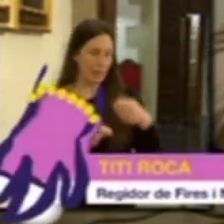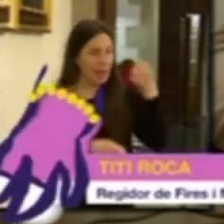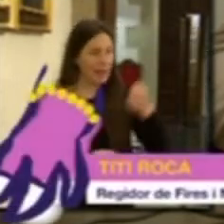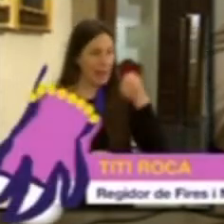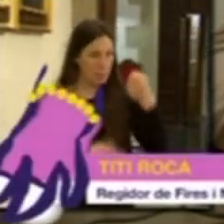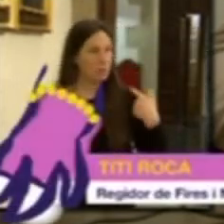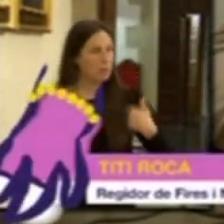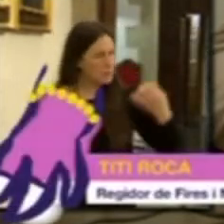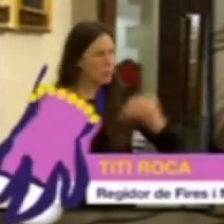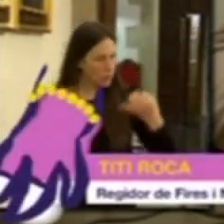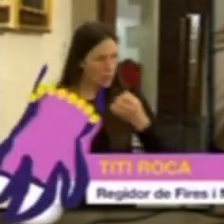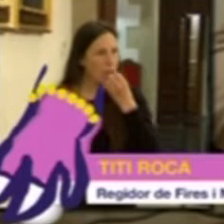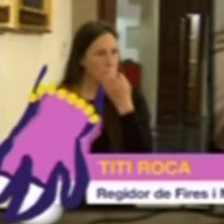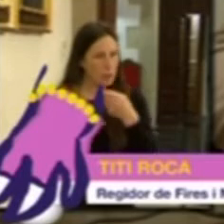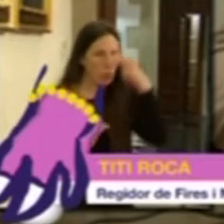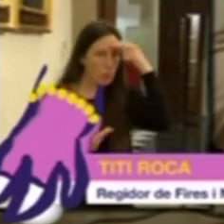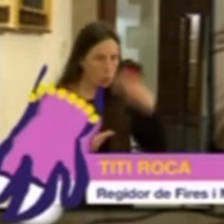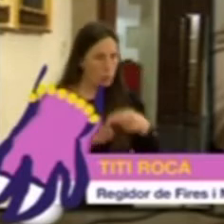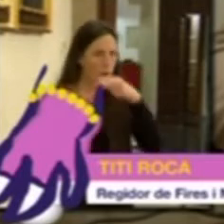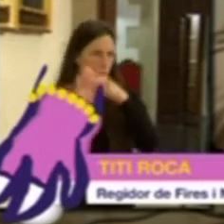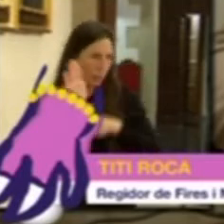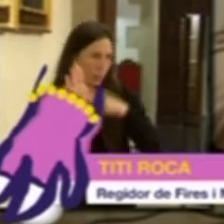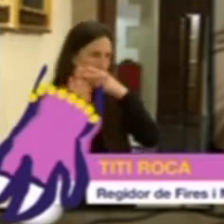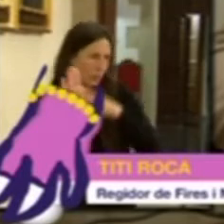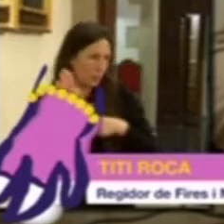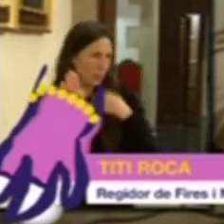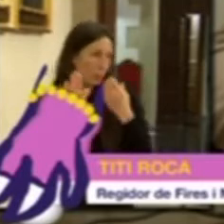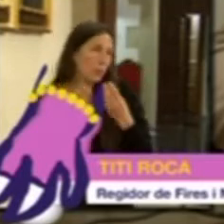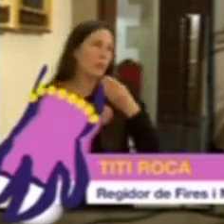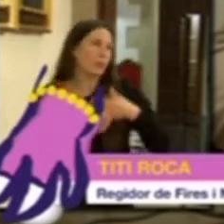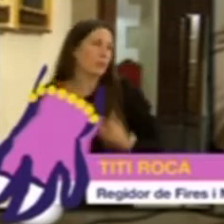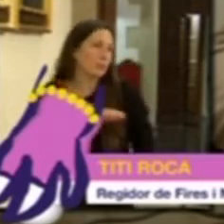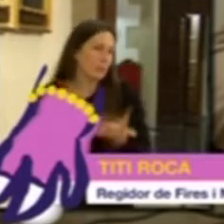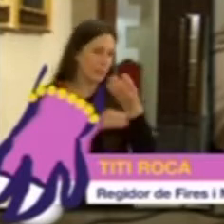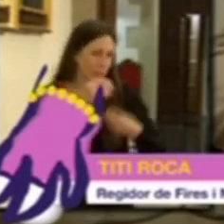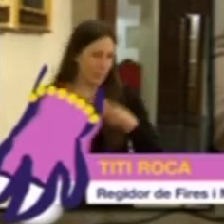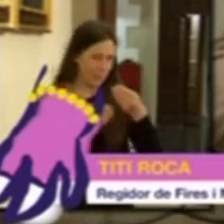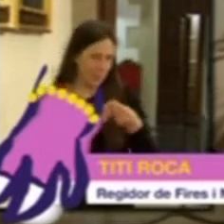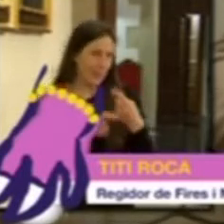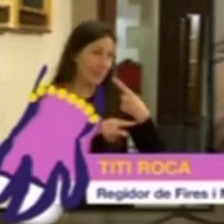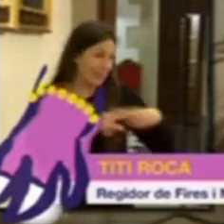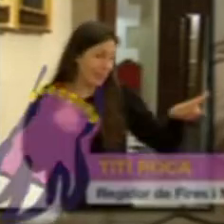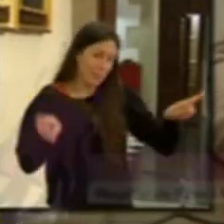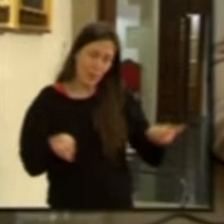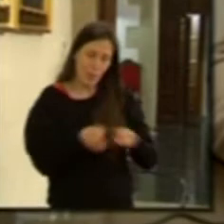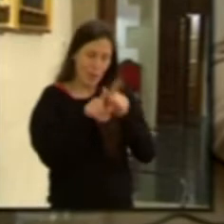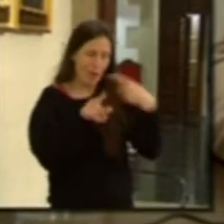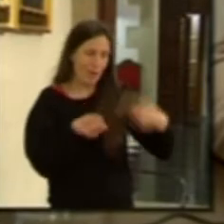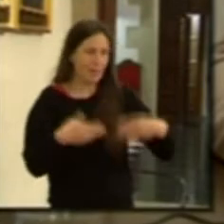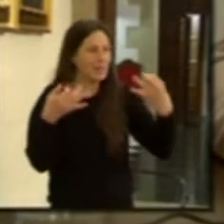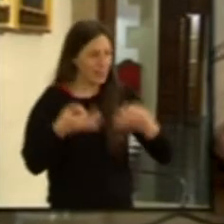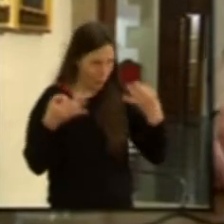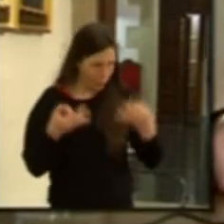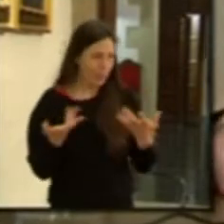i per tant animo a que tothom disfruti d'aquest mercat diferent, però sobretot ressaltar aquesta seguretat i per tant que